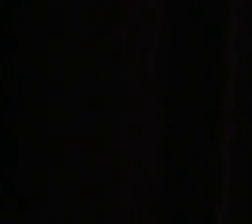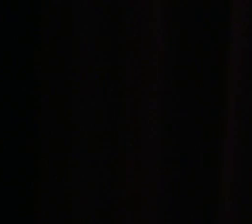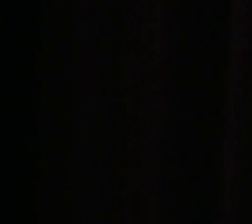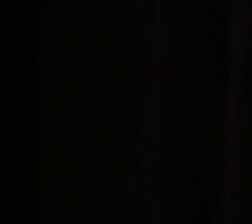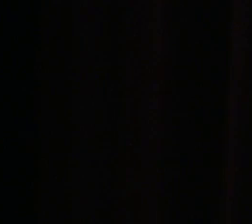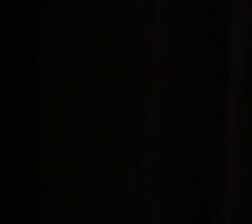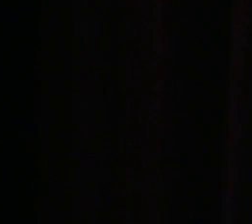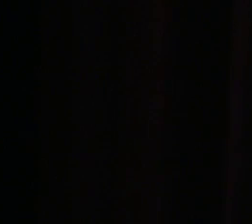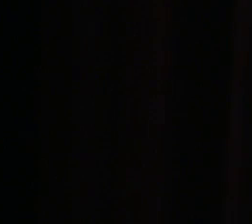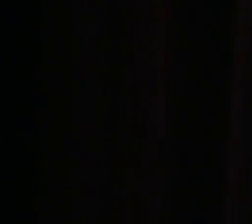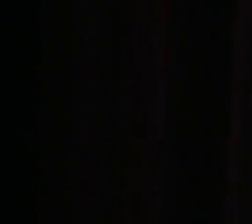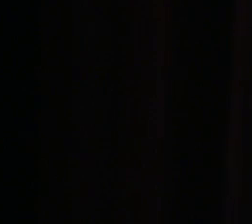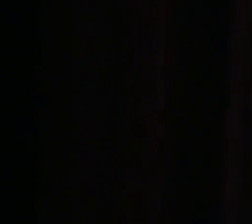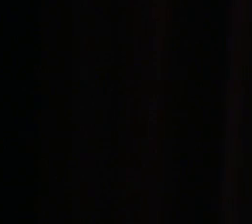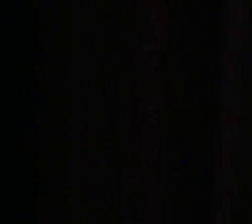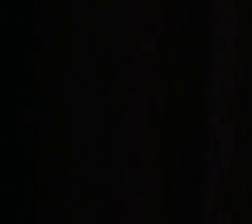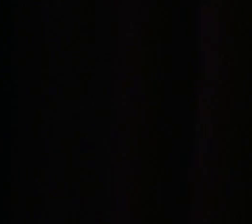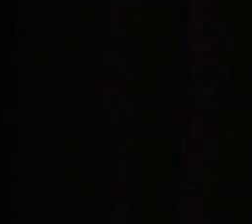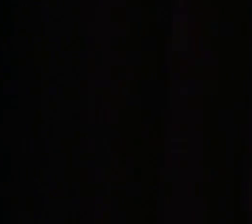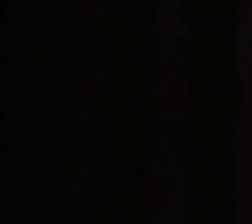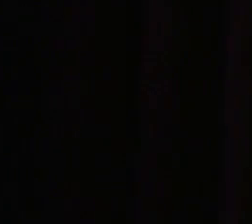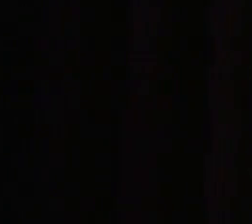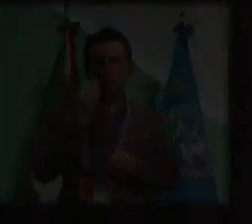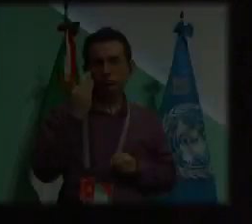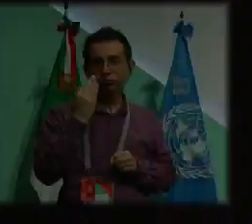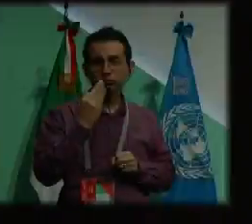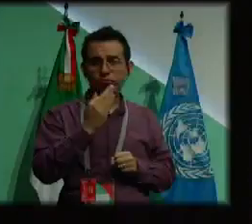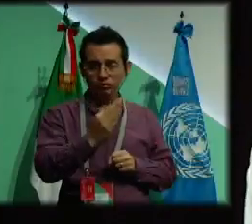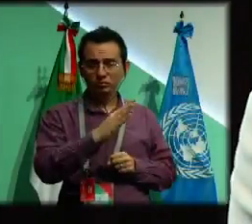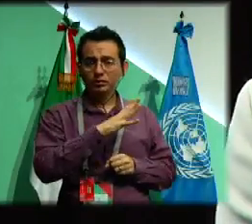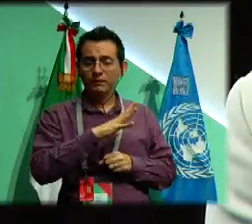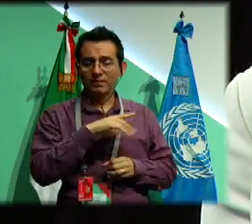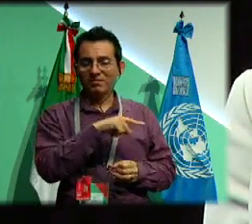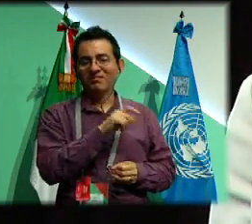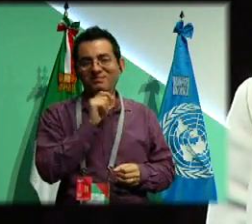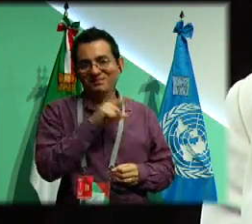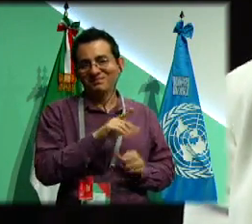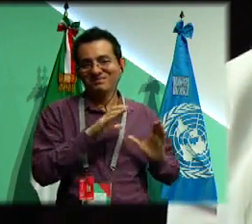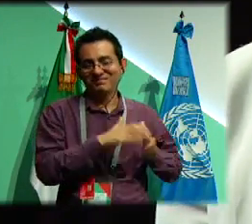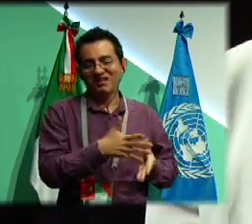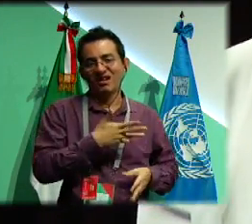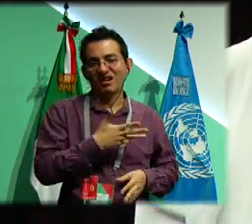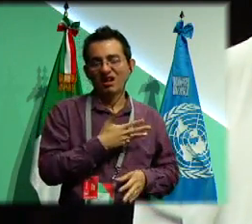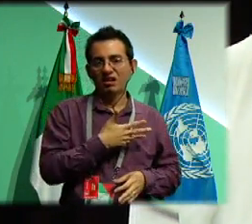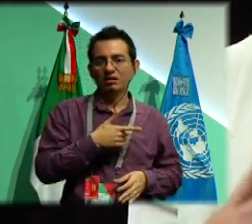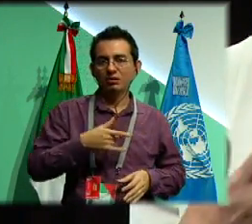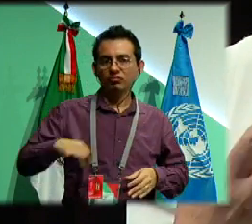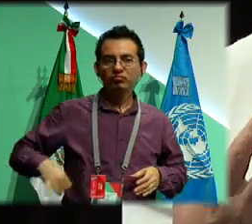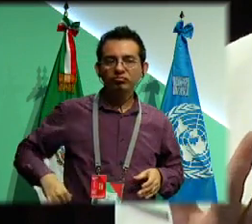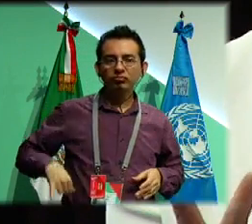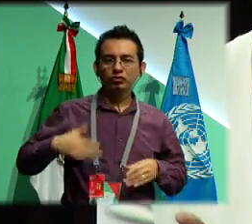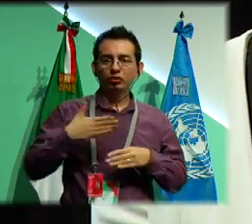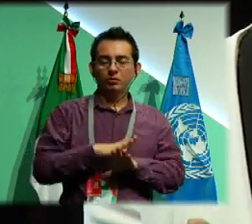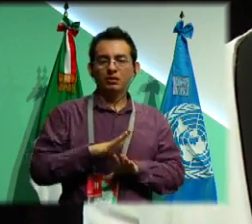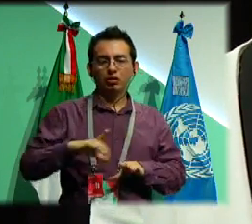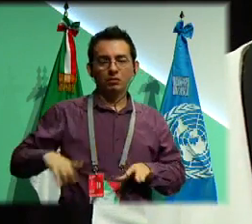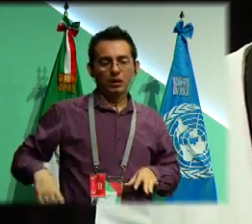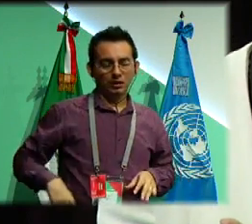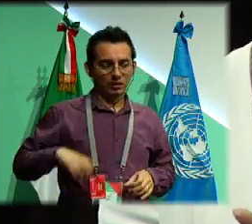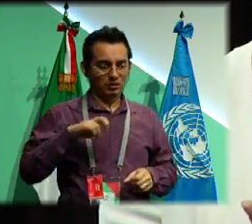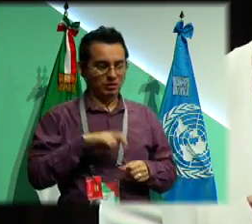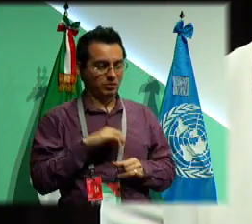communauté sur les questions donc, de gouvernance d'Internet. Jérémy, tu as été extrêmement tranquille au cours de cette séance.